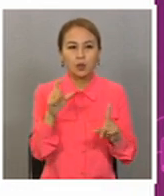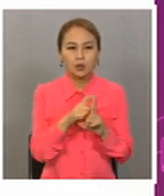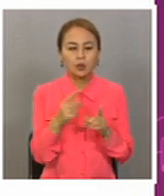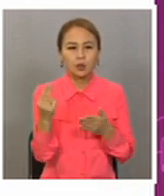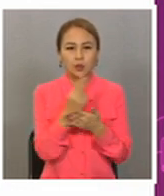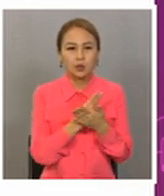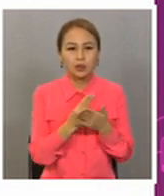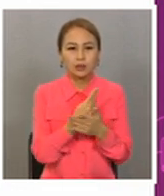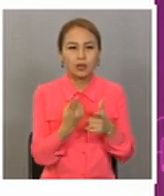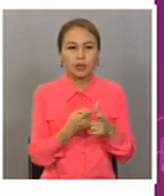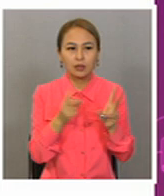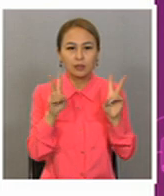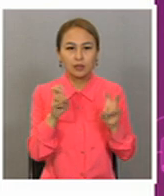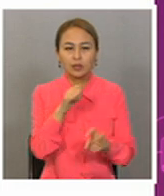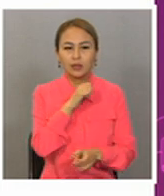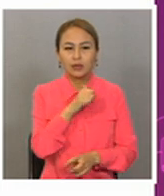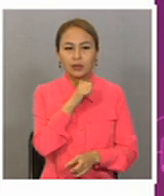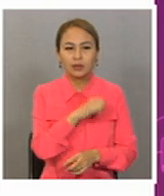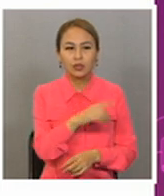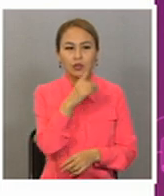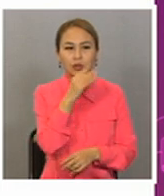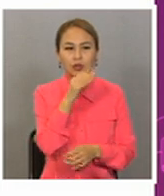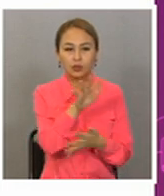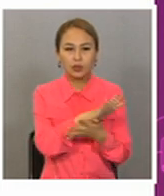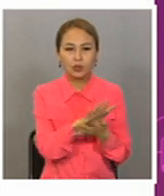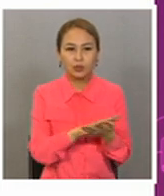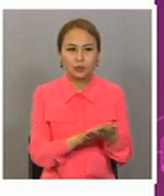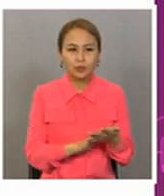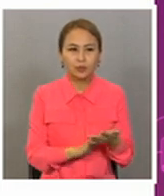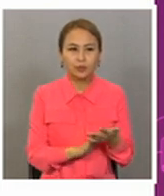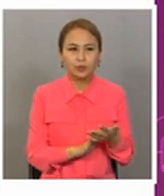атап шығайық. Жүзім,